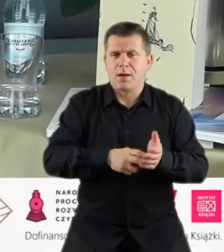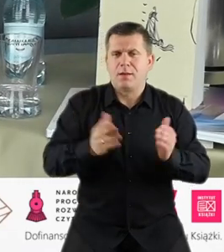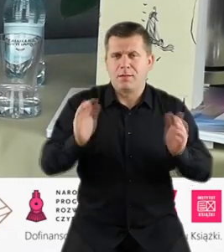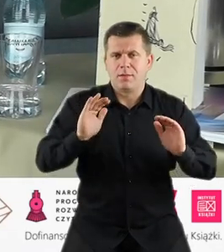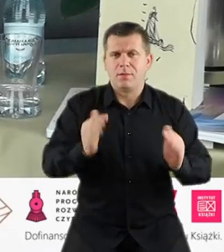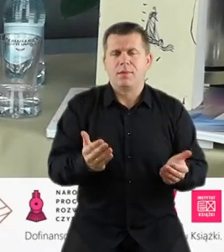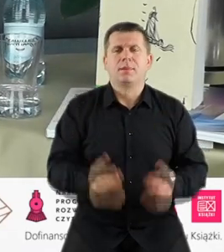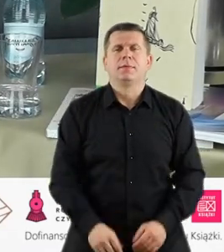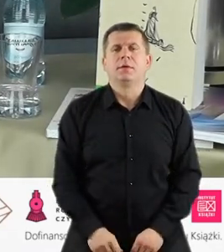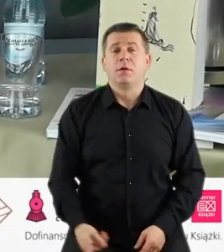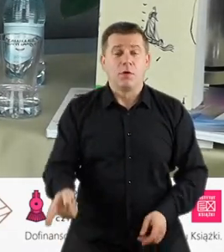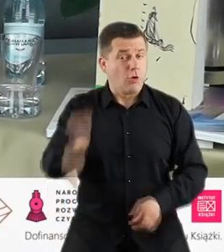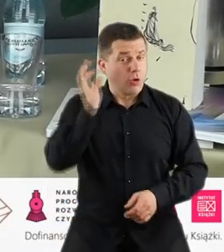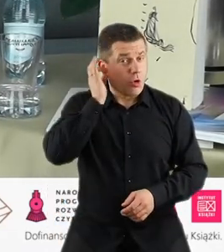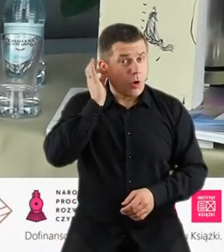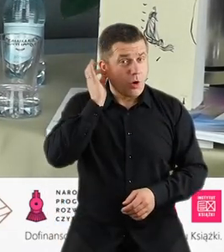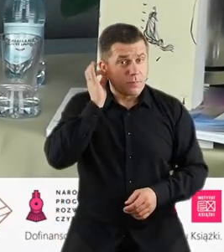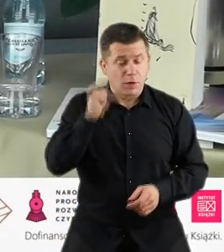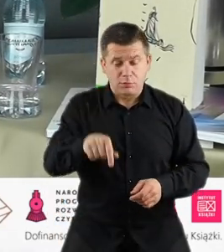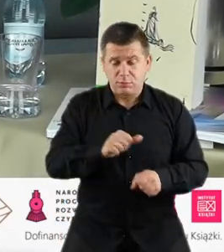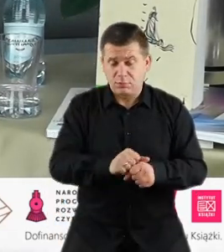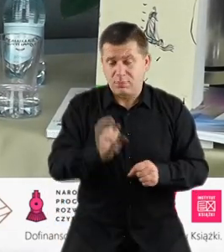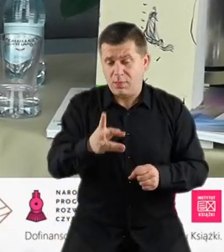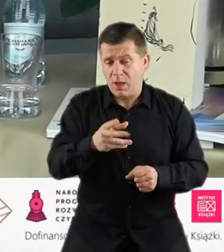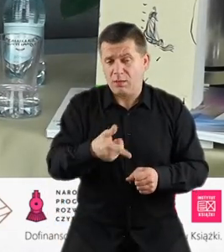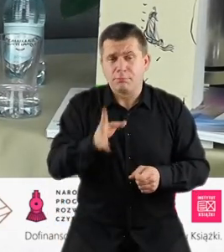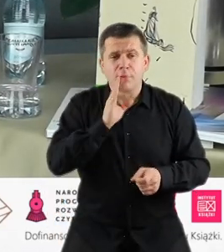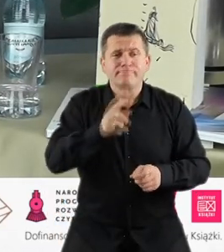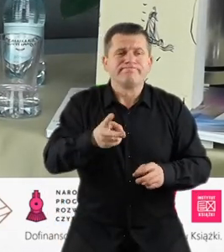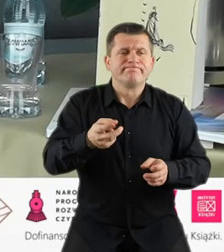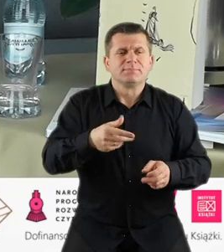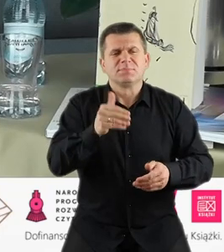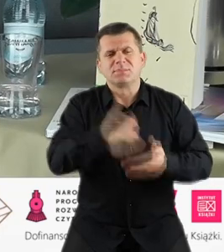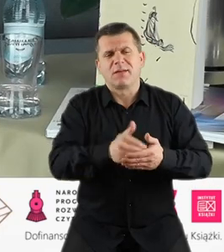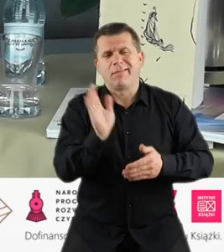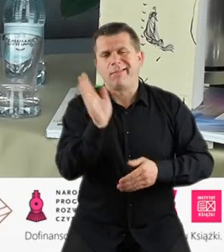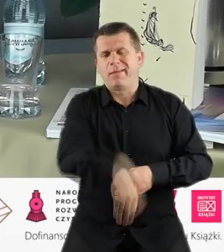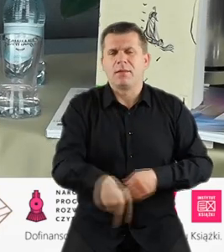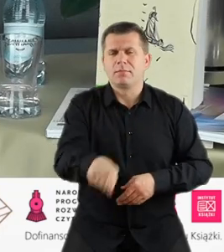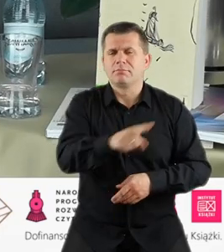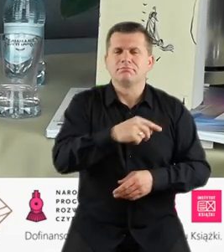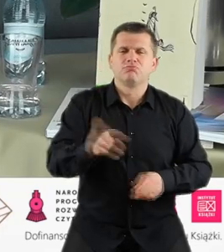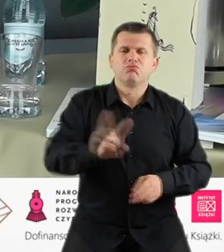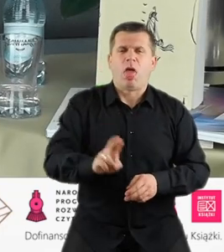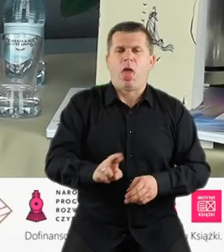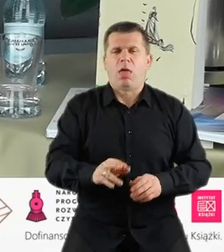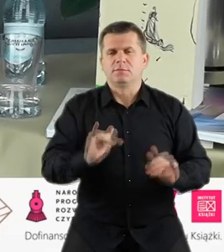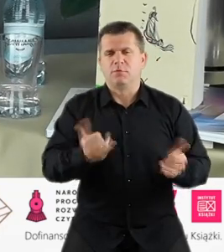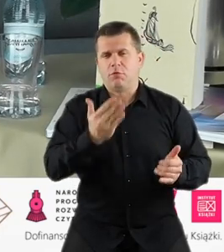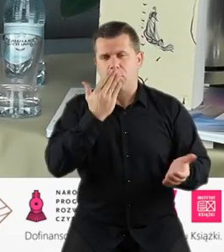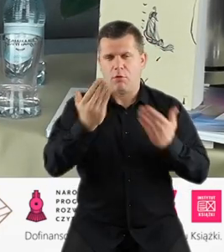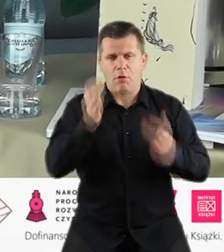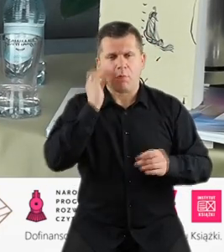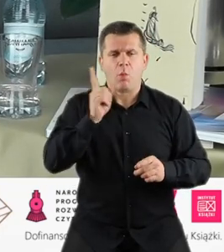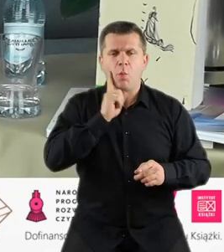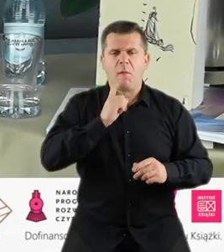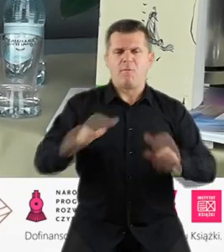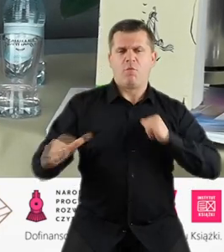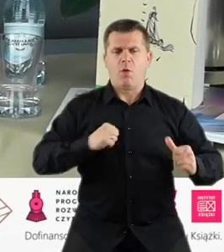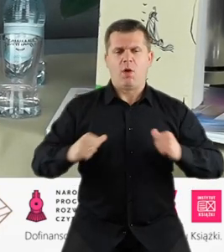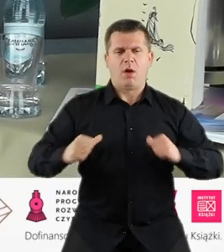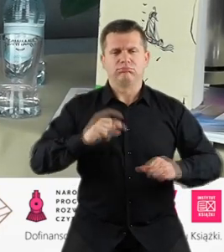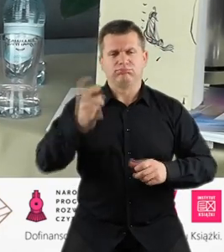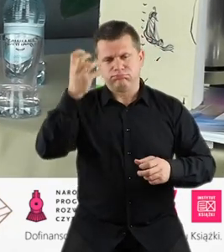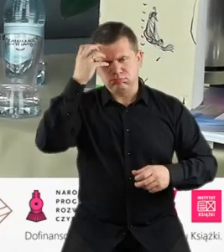To jest takie zresztą te kobiety tutaj w tej książce są traktowane przedmiotowo, prawda? W gruncie rzeczy mężczyźni bardziej chcą